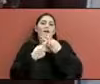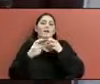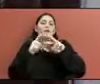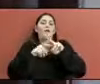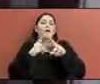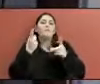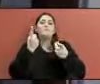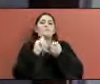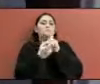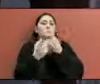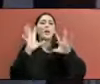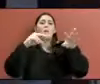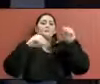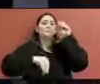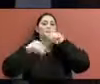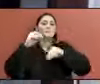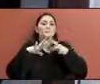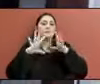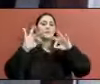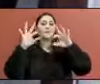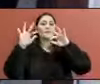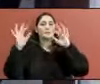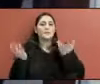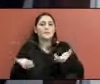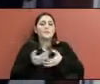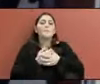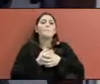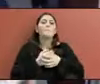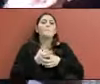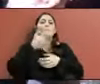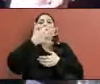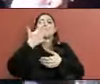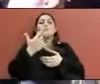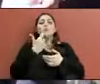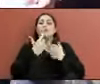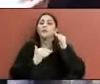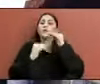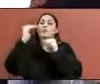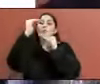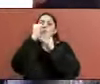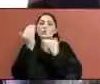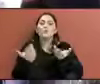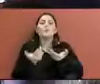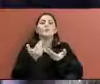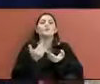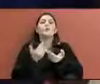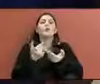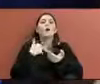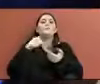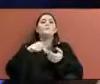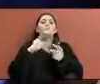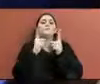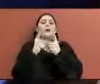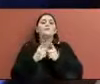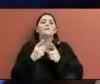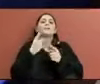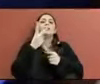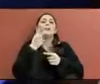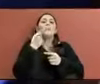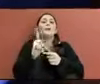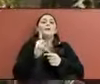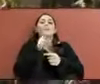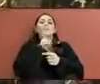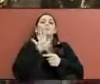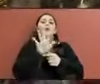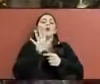talep etmesi halinde 65 yaş üstü her vatandaşımıza, şu anda sayımız 2250 ev ama Tahir Başkanım